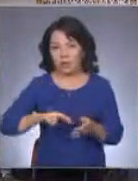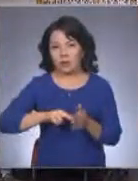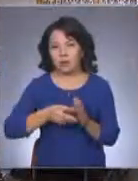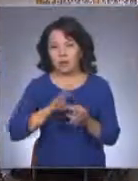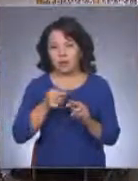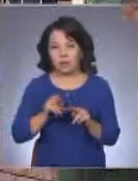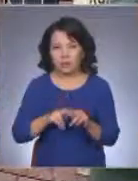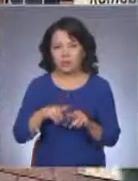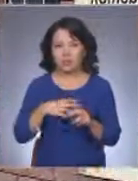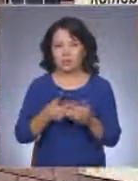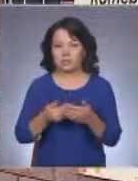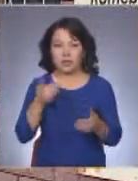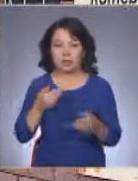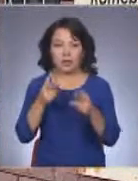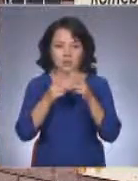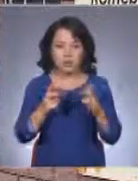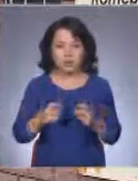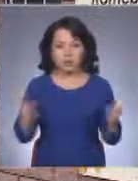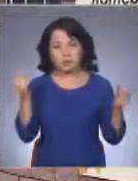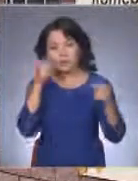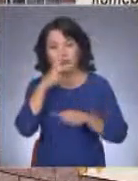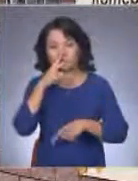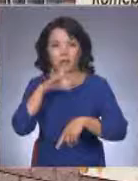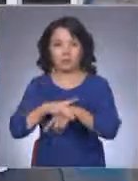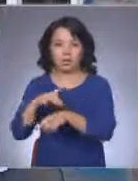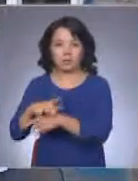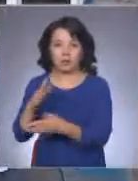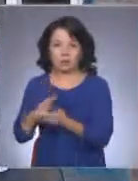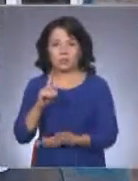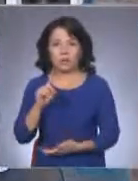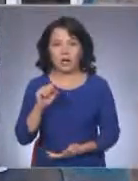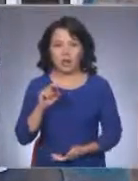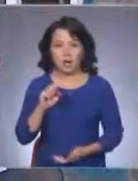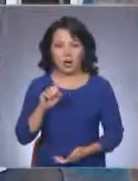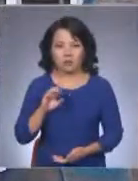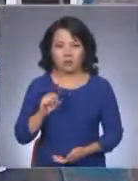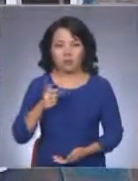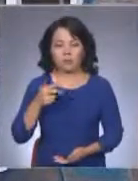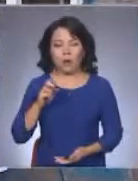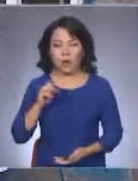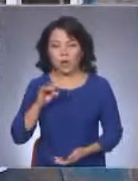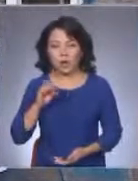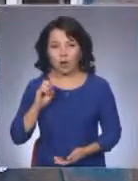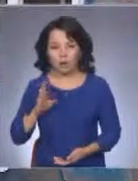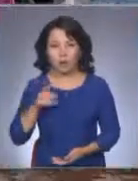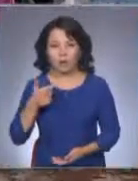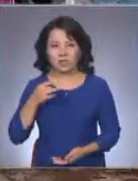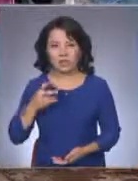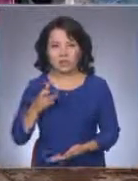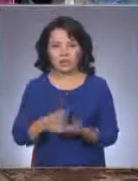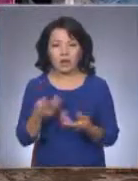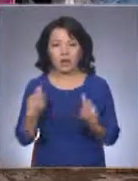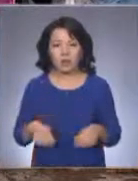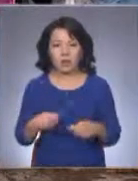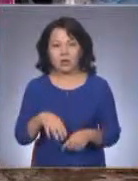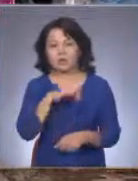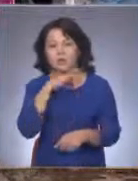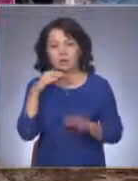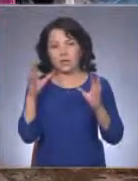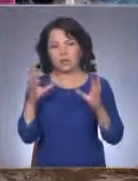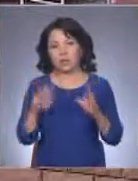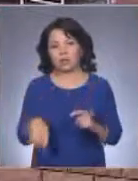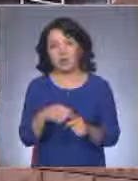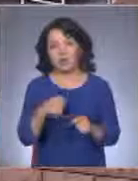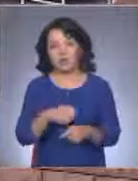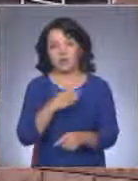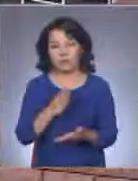тыс жүргізген тексерістерінің нәтижесі. Забава, Бауырсақов, Грин секілдері сауда желілері бірнеше рет заң